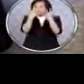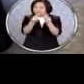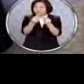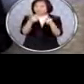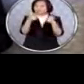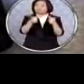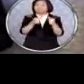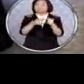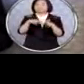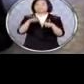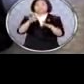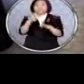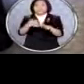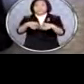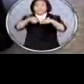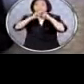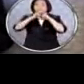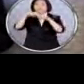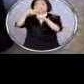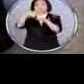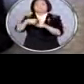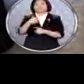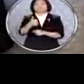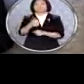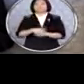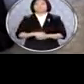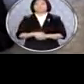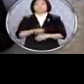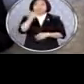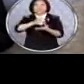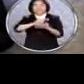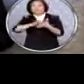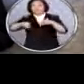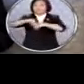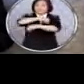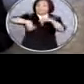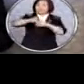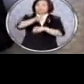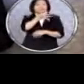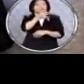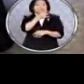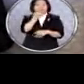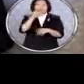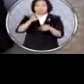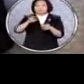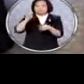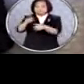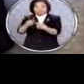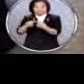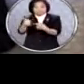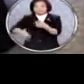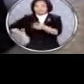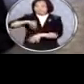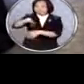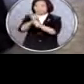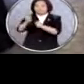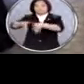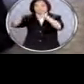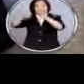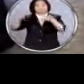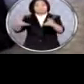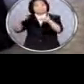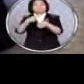家的财政能够恢复它的这种活水，让我们国家有钱去做我们必须要做的建设。另外